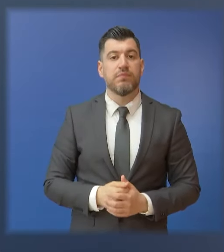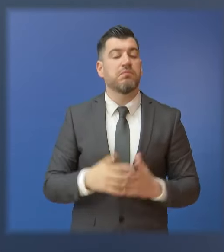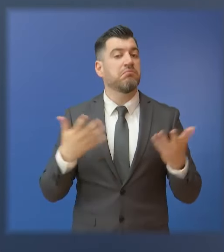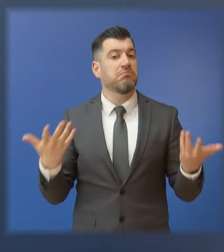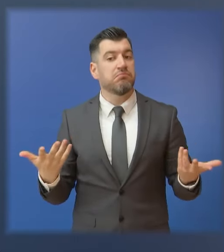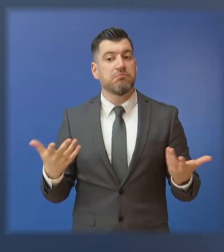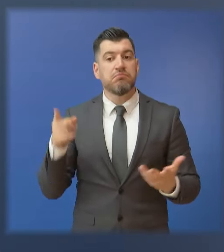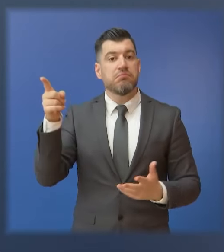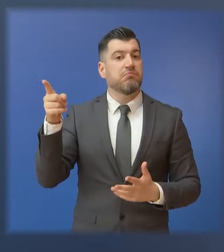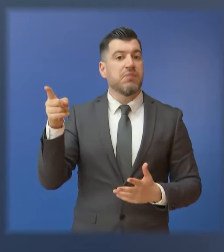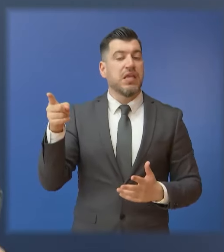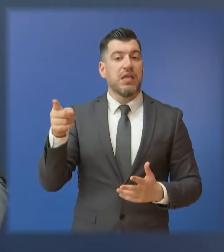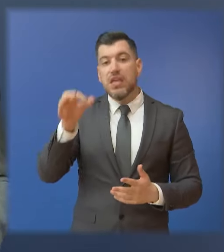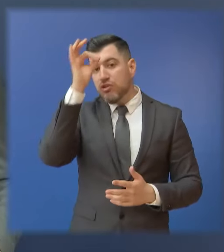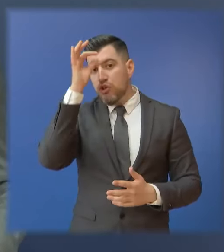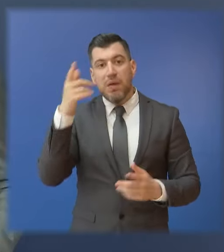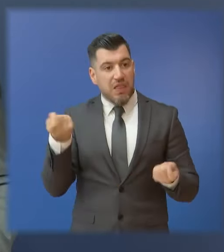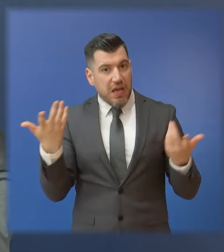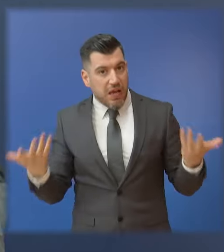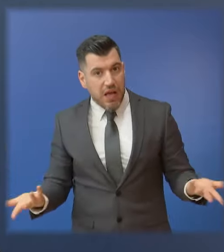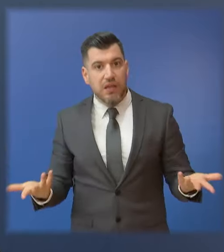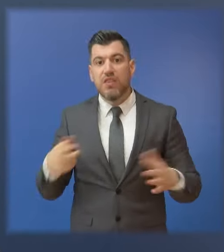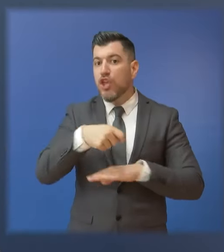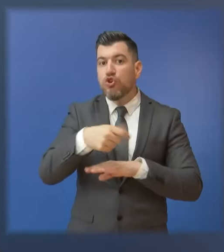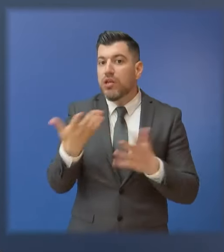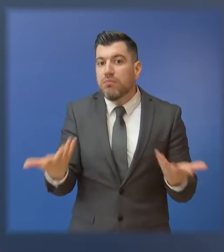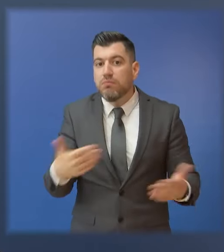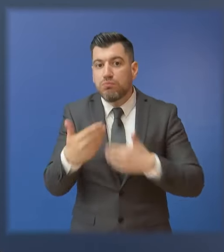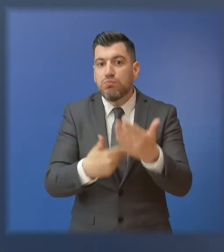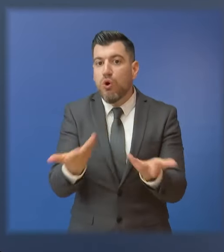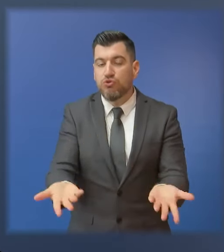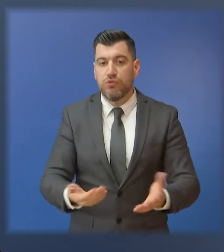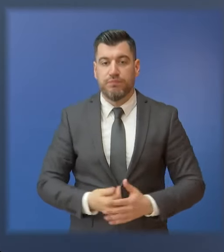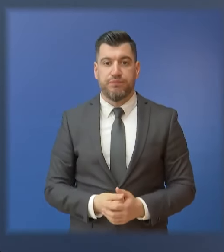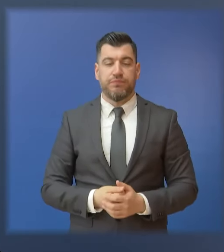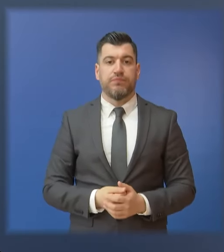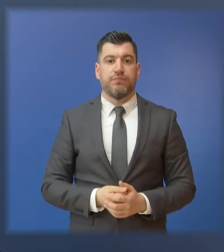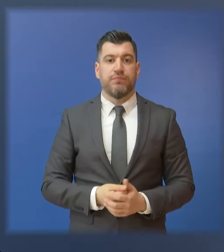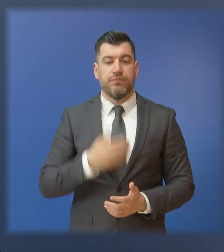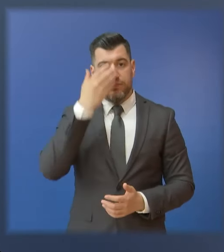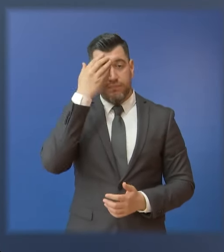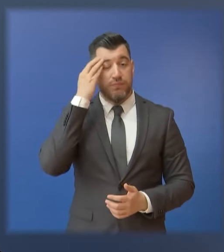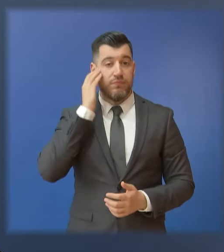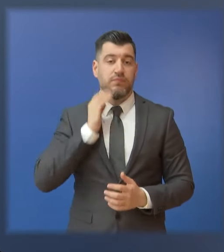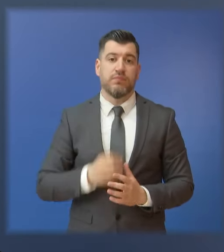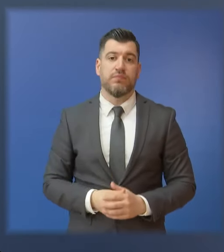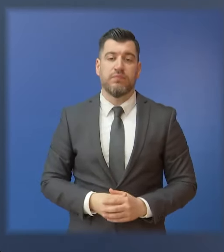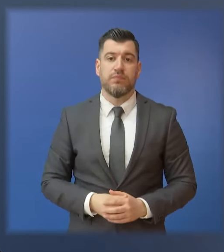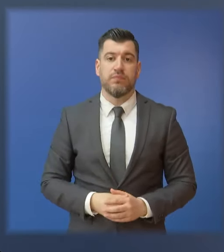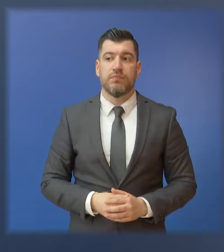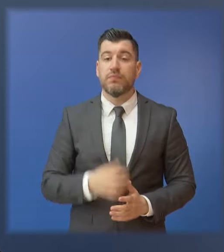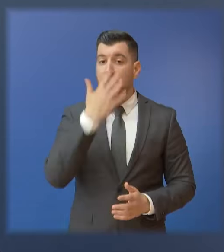να κάνουν οι αρχές για αυτό κοιτάξτε να δείτε κάθε σοβαρή διατύπωση κάθε σοβαρή